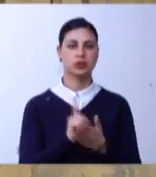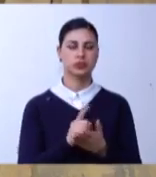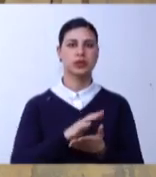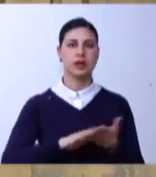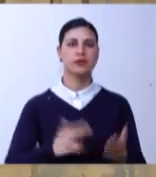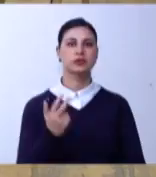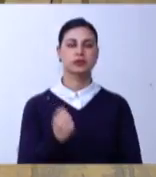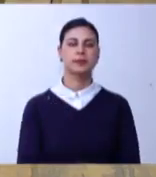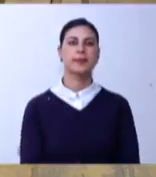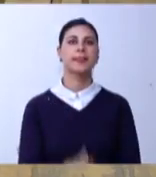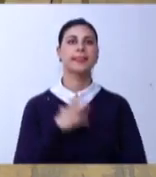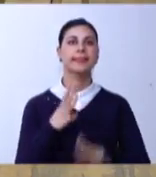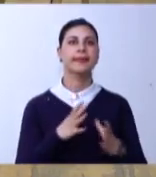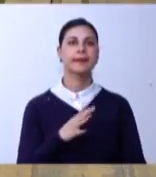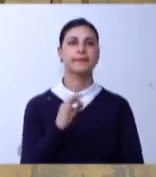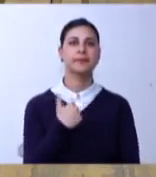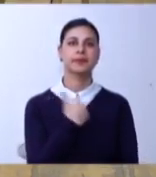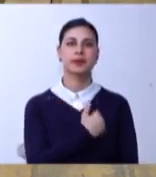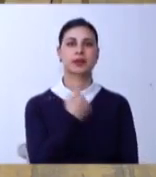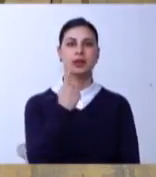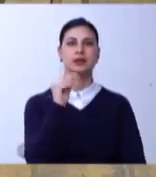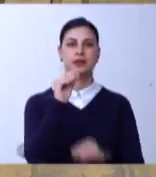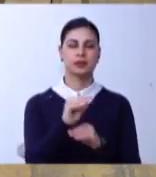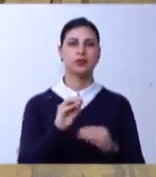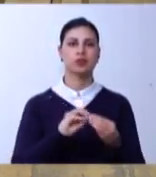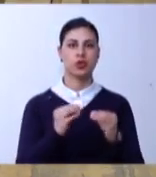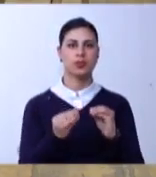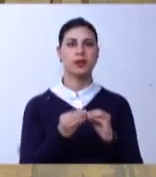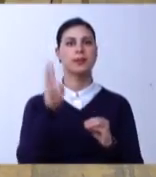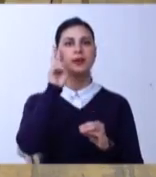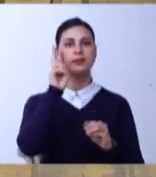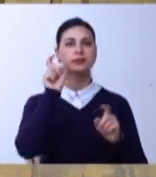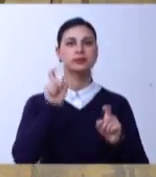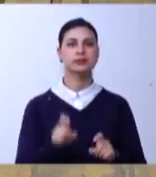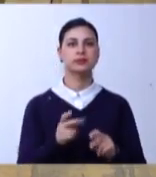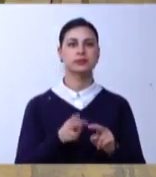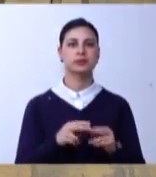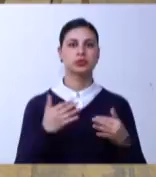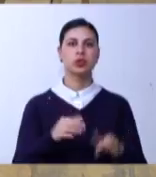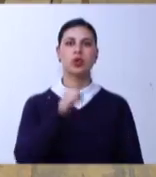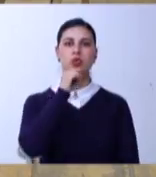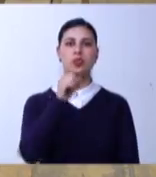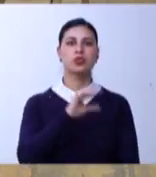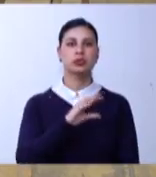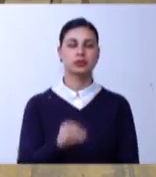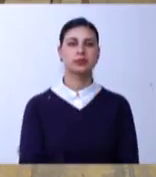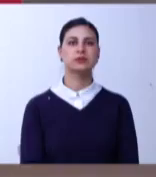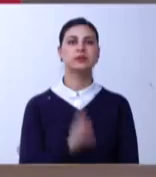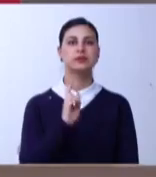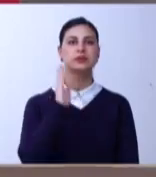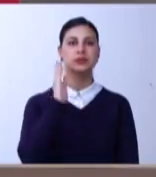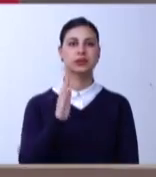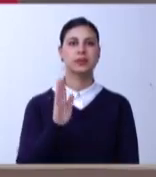თე? დიახ, ფიზიკური აქტივობასთან მიმართებაში ერთი კიდევ ერთი პრობლემა საპირფარეს შეასთან, ეს უკვე უფროსებისთვის, ვინც